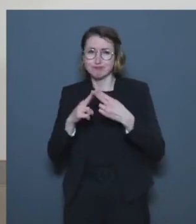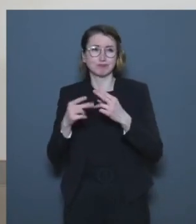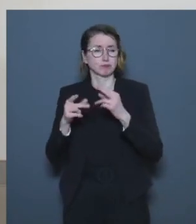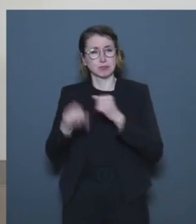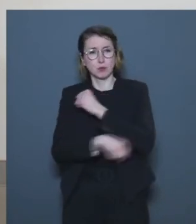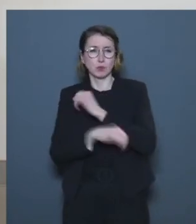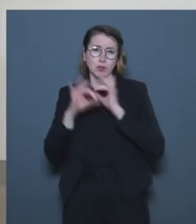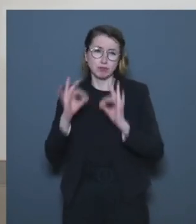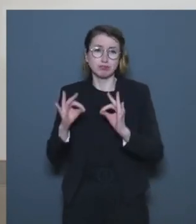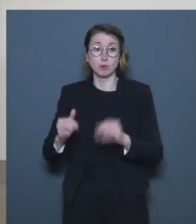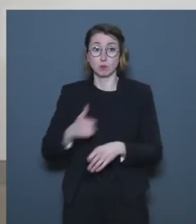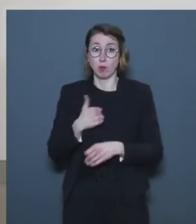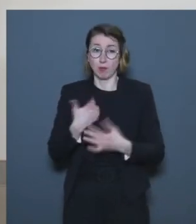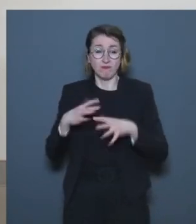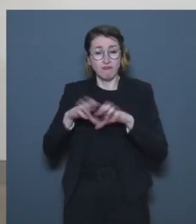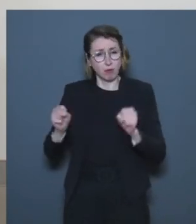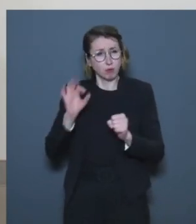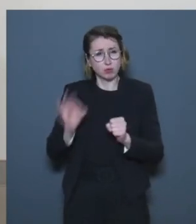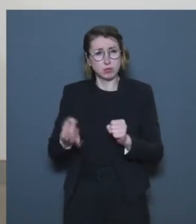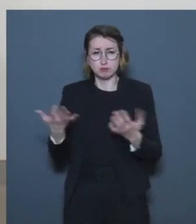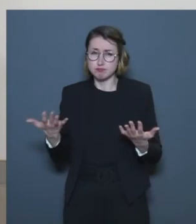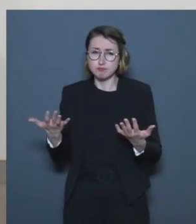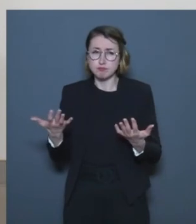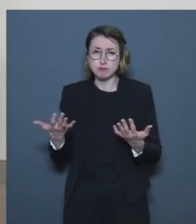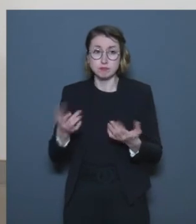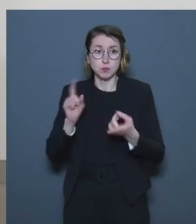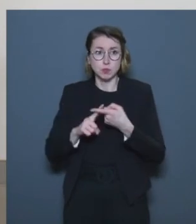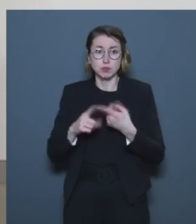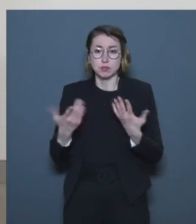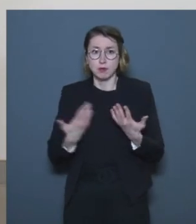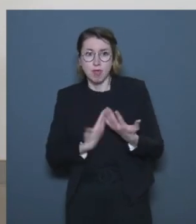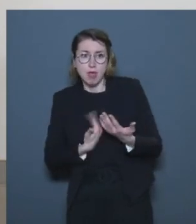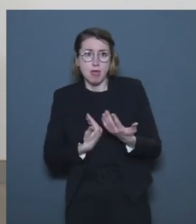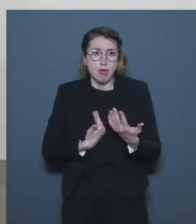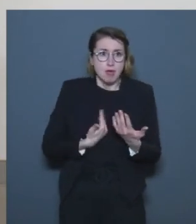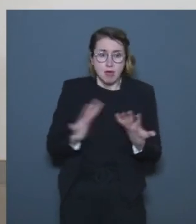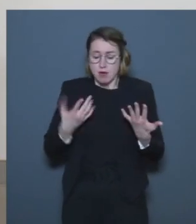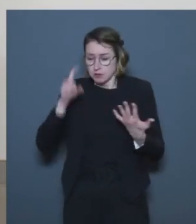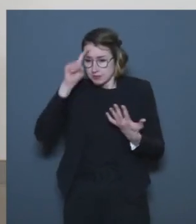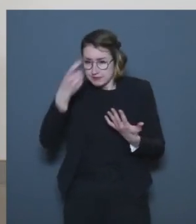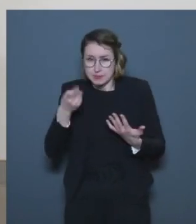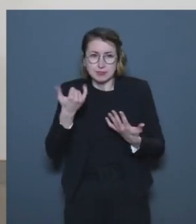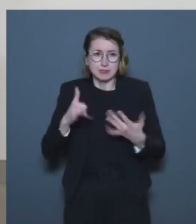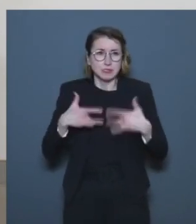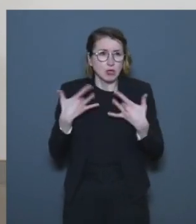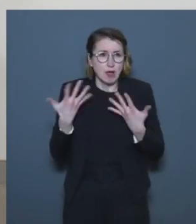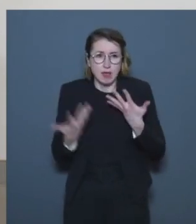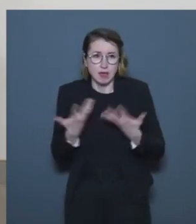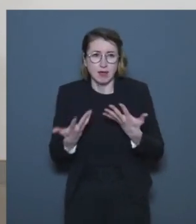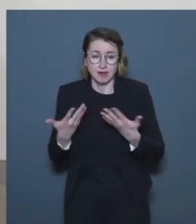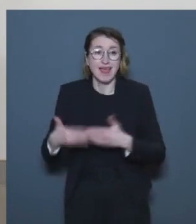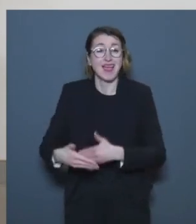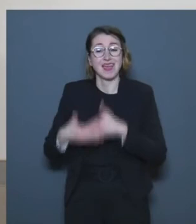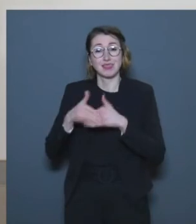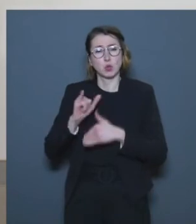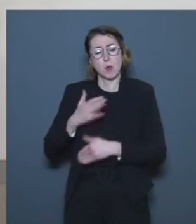aussi. Si de temps en temps, il y a un moment difficile où j'ai des hésitations, moi aussi, ce qui m'aide le plus, c'est de pouvoir en parler